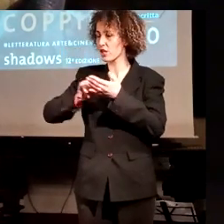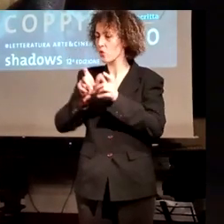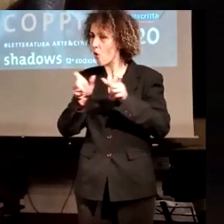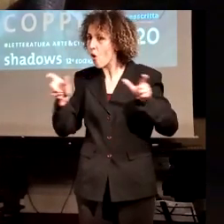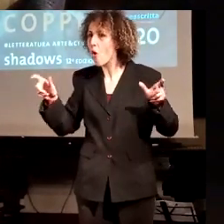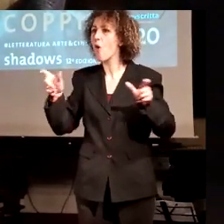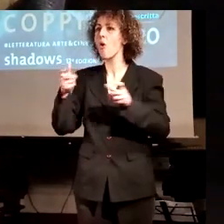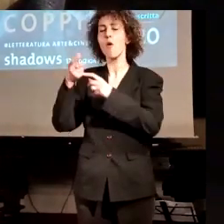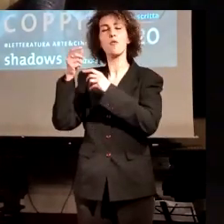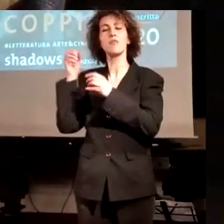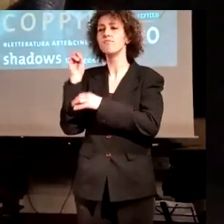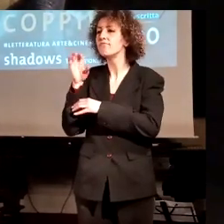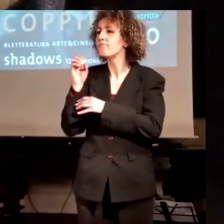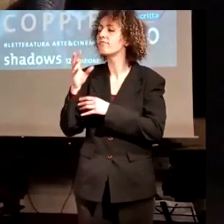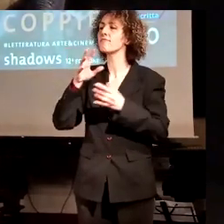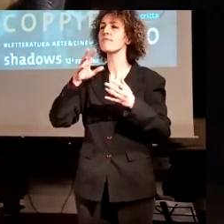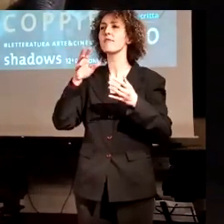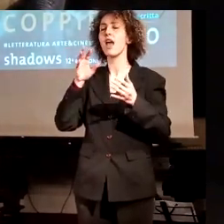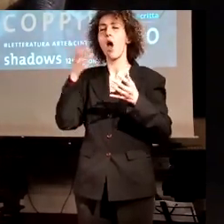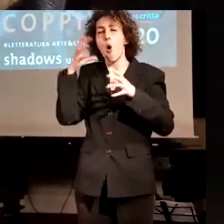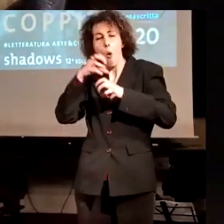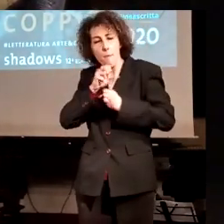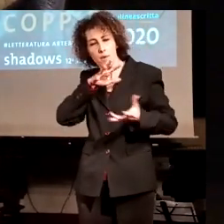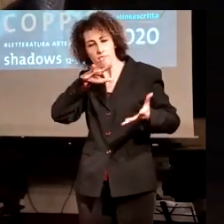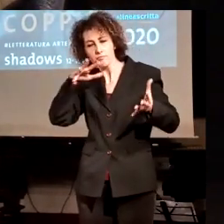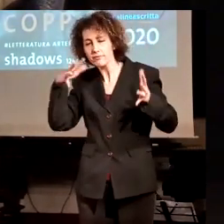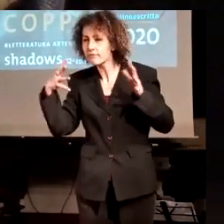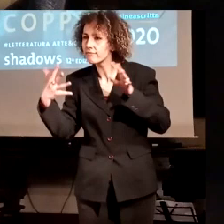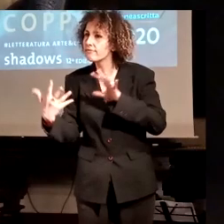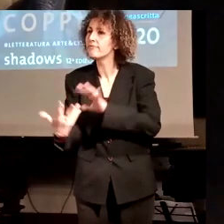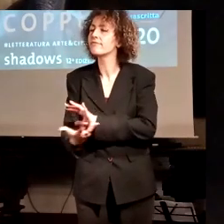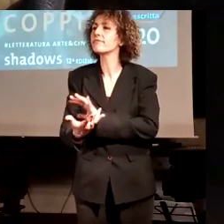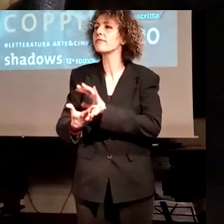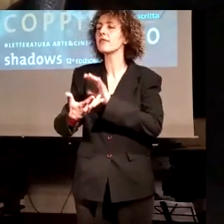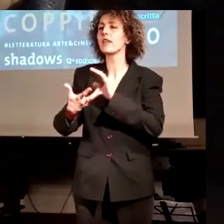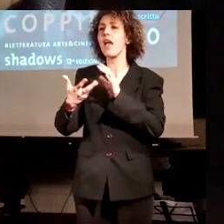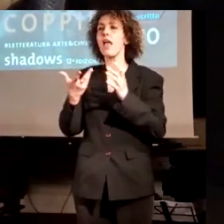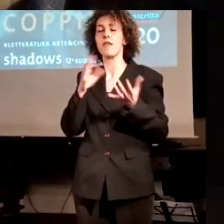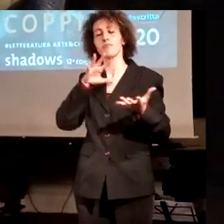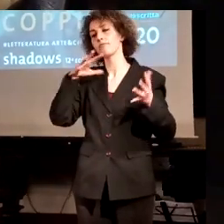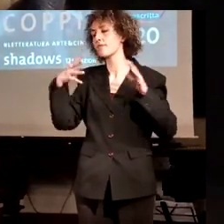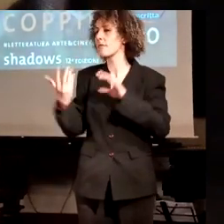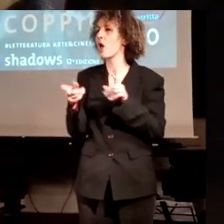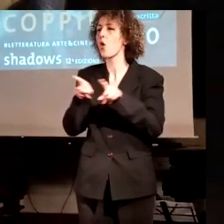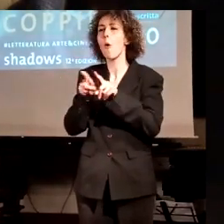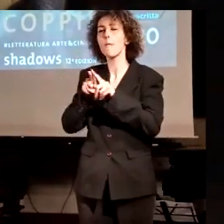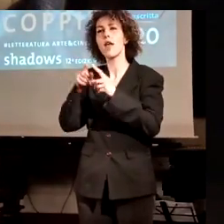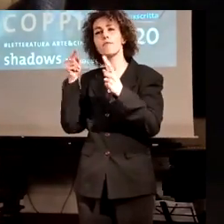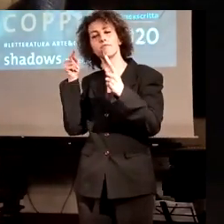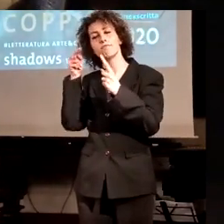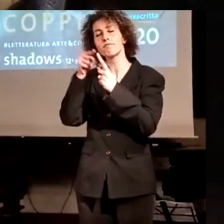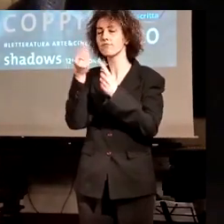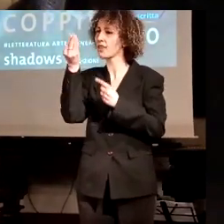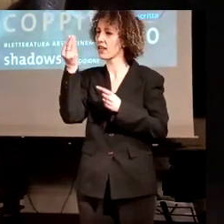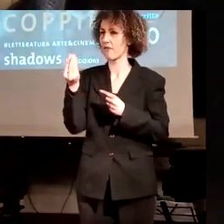consacrati ho cambiati quelli che a nostra volta sono diventati come dire riferimenti i congiungimenti le